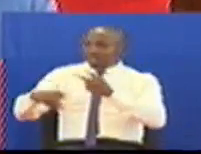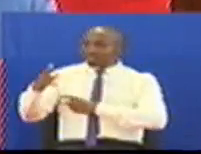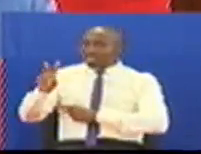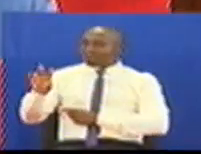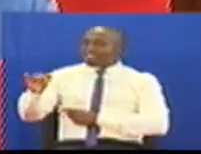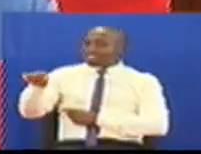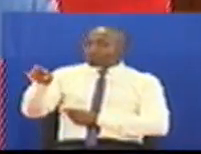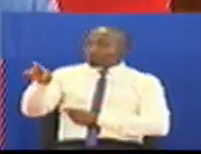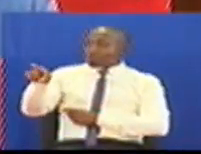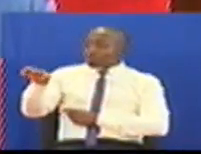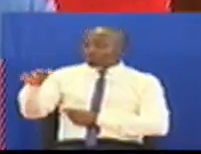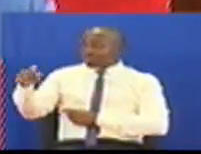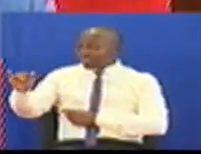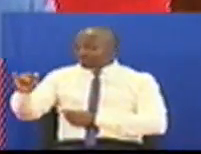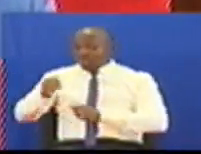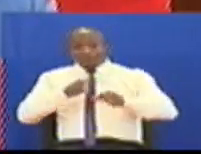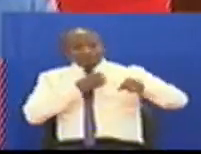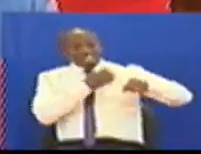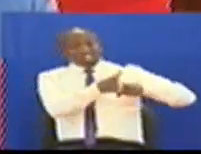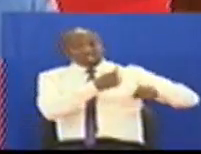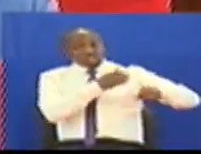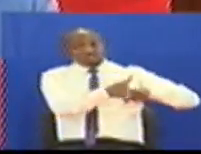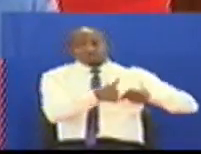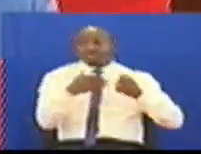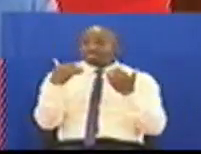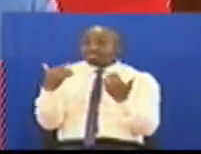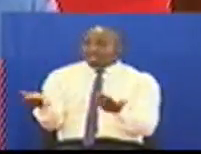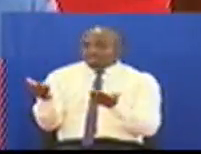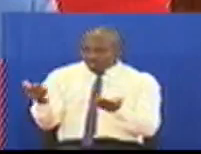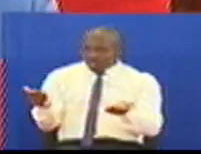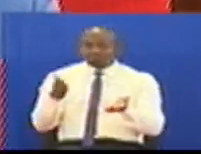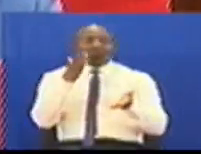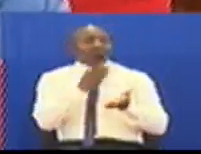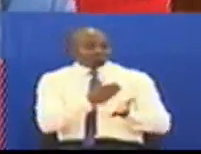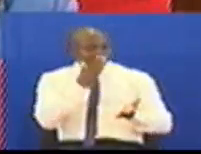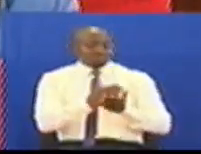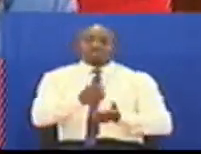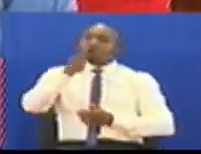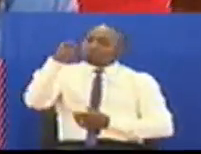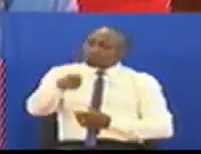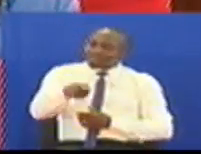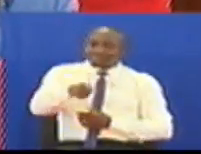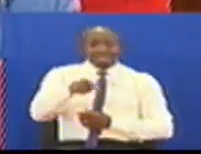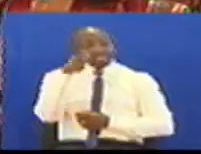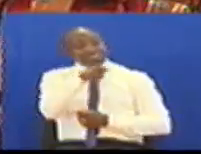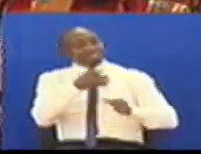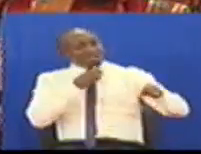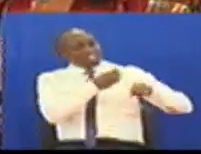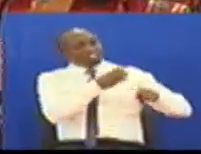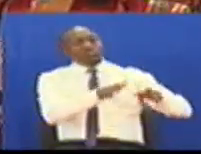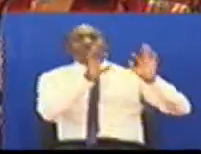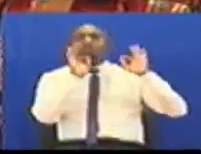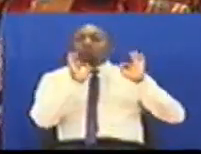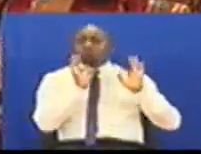kisasa. Mheshimiwa Jafo, machinjio ya kisasa tunakupongeza sana. ni machinjio nzuri na ni machinjio